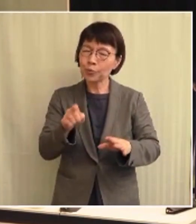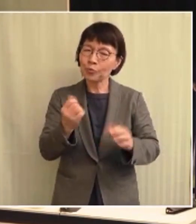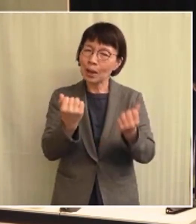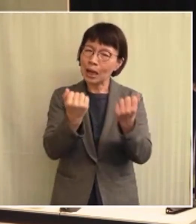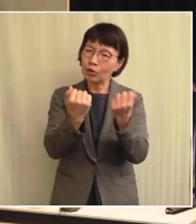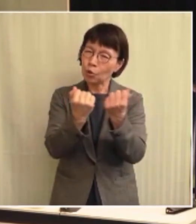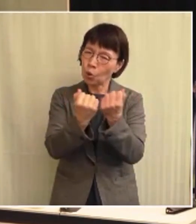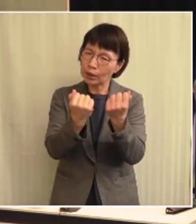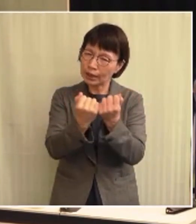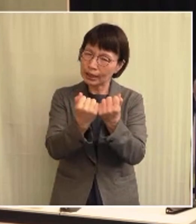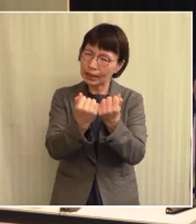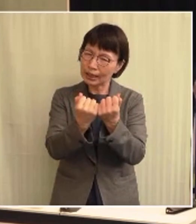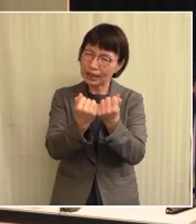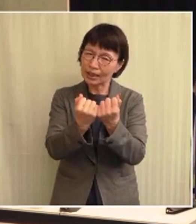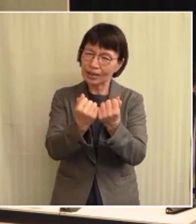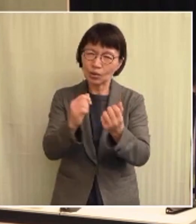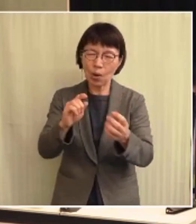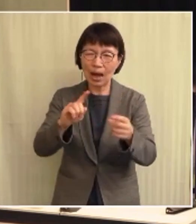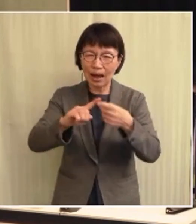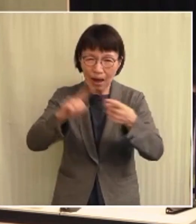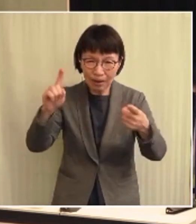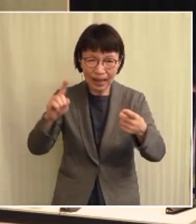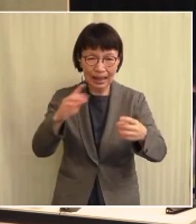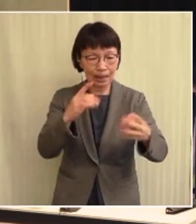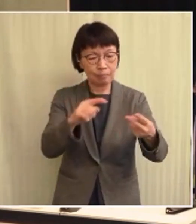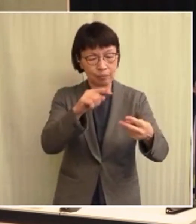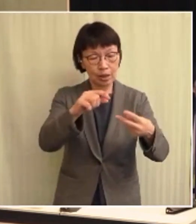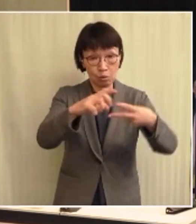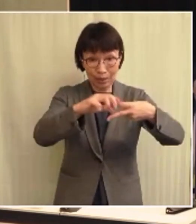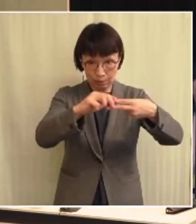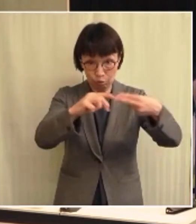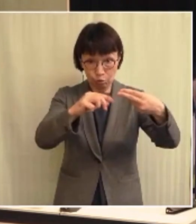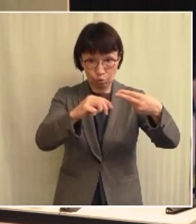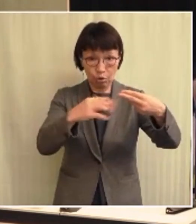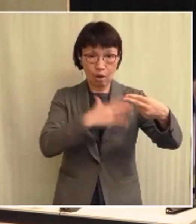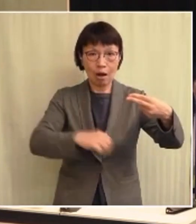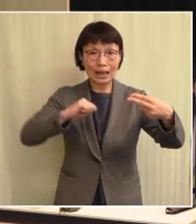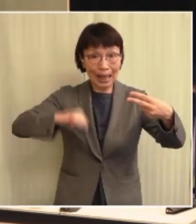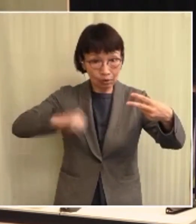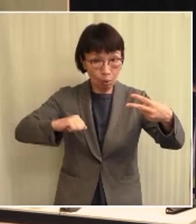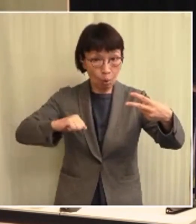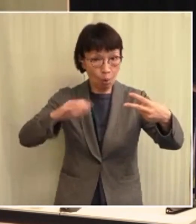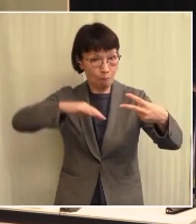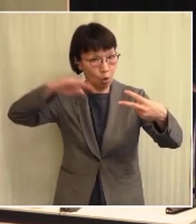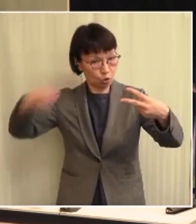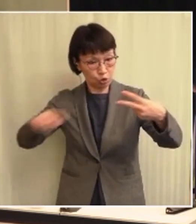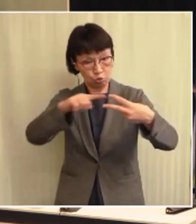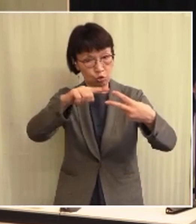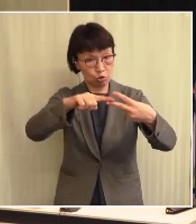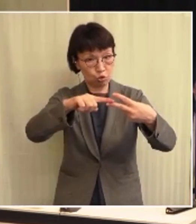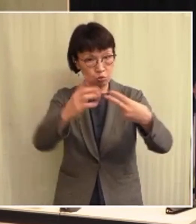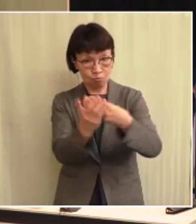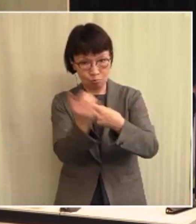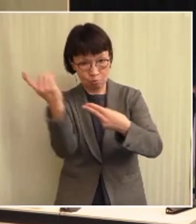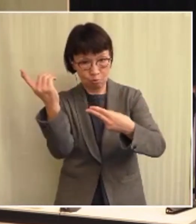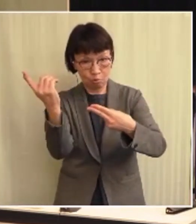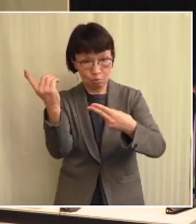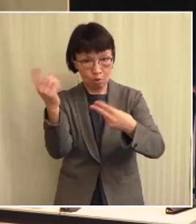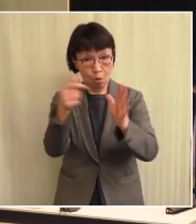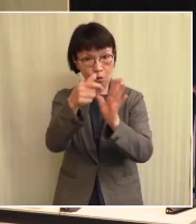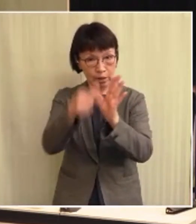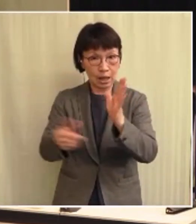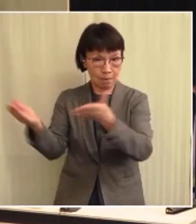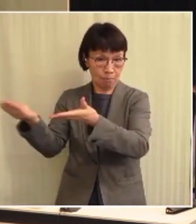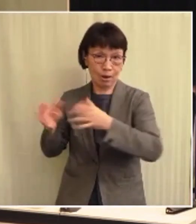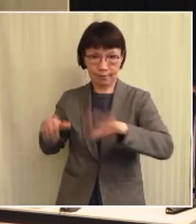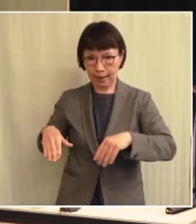にはですね、相入れないこの健康とボリュームという2つのテーマを両立させようというお題をいただいたわけですね。試行